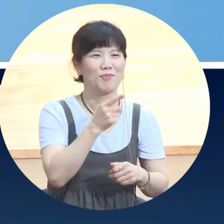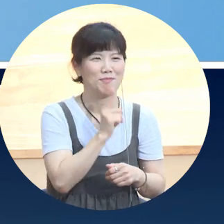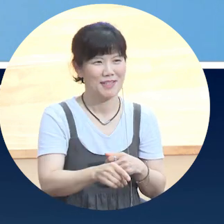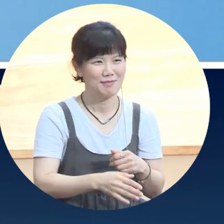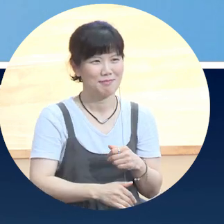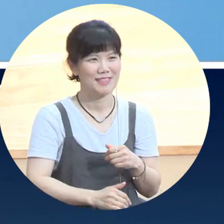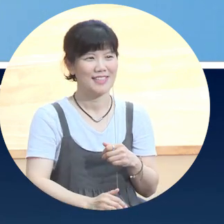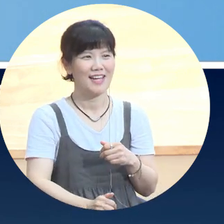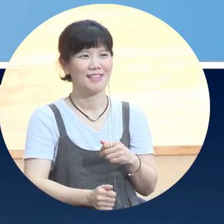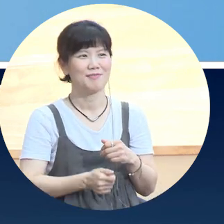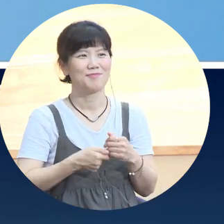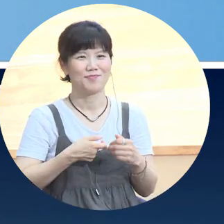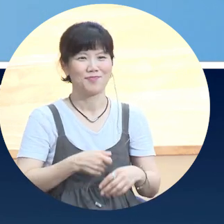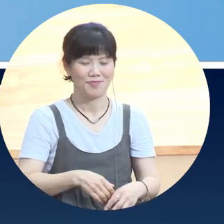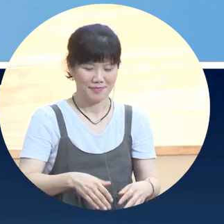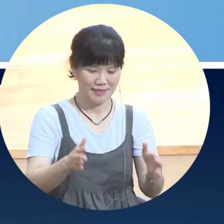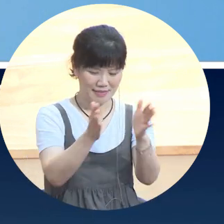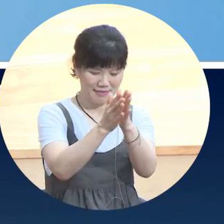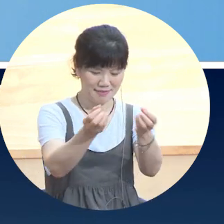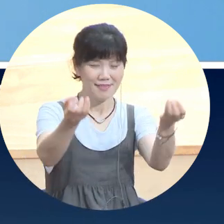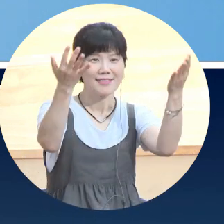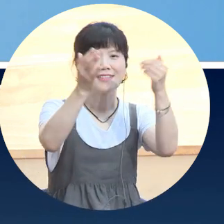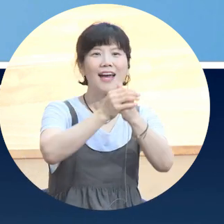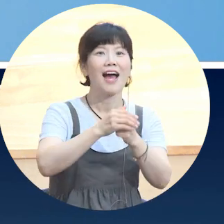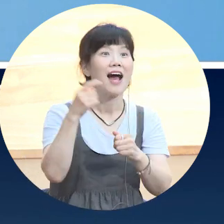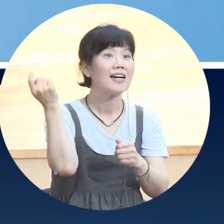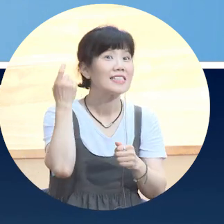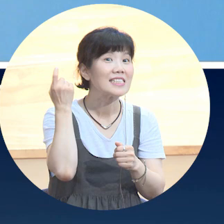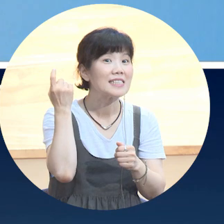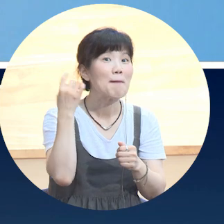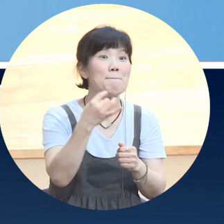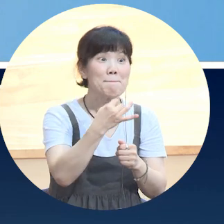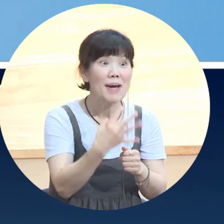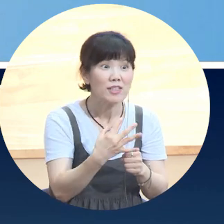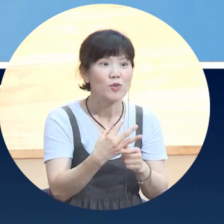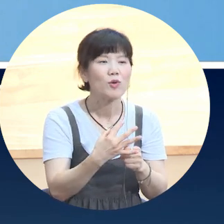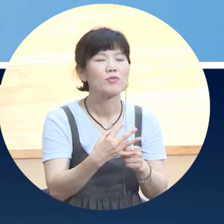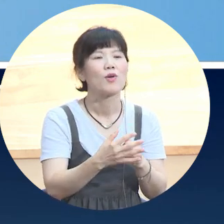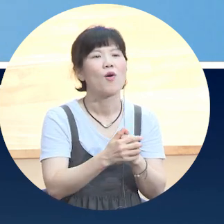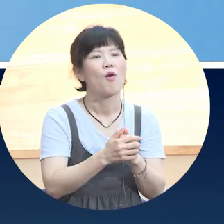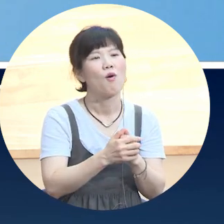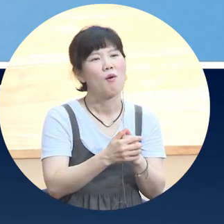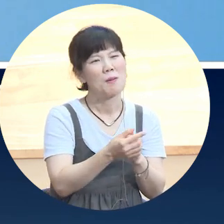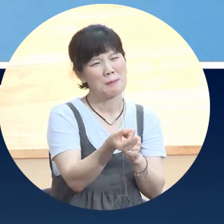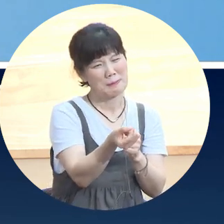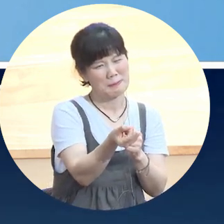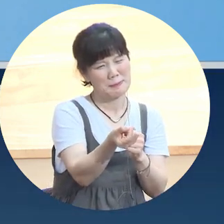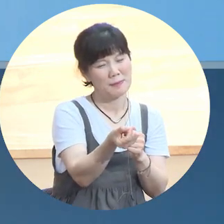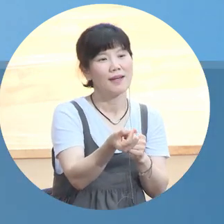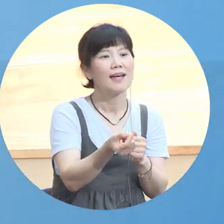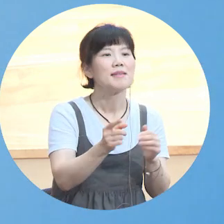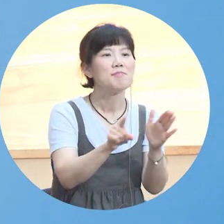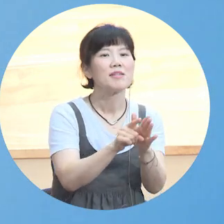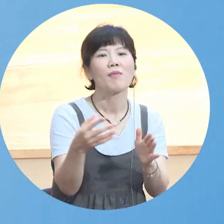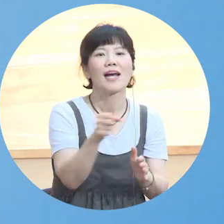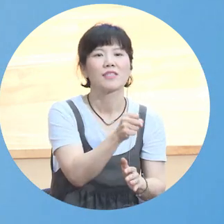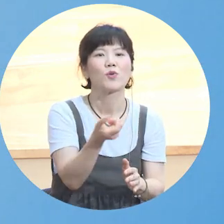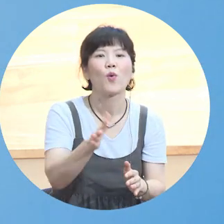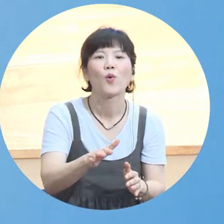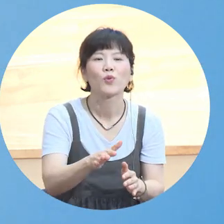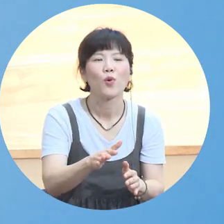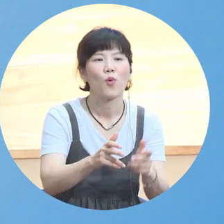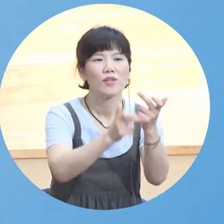스러운 풍을 만에 믿음으로 도 그저 겨자씨만한 초란 작은 믿음으로 도 산을 옮길 수 있다고